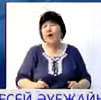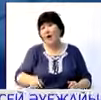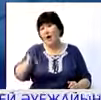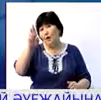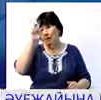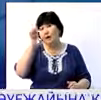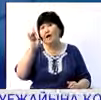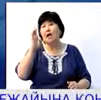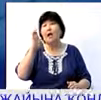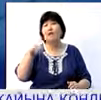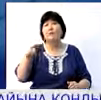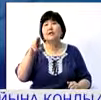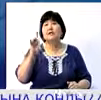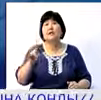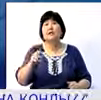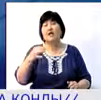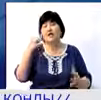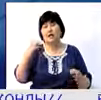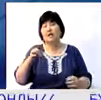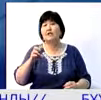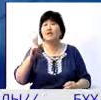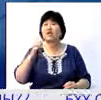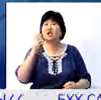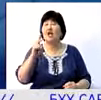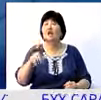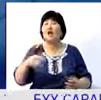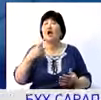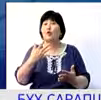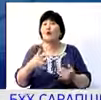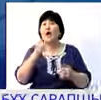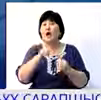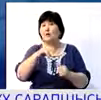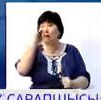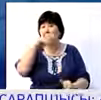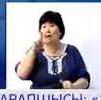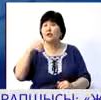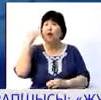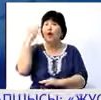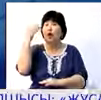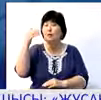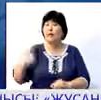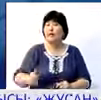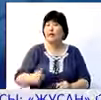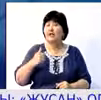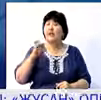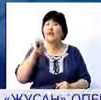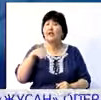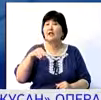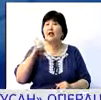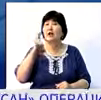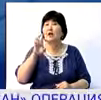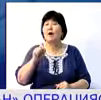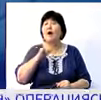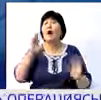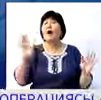Мемлекеттік рәміздер егемендігіміздің нышаны, елдігіміздің белгісі. Сондықтан әрбір қазақстандық туымыз бен еңселі елтаңбамызды